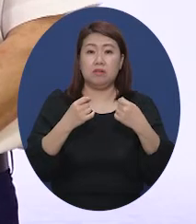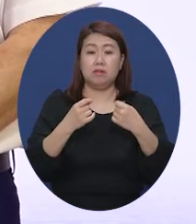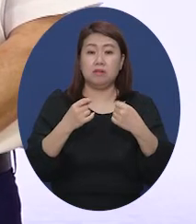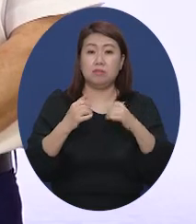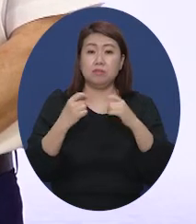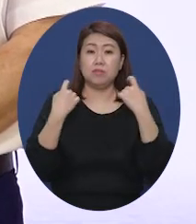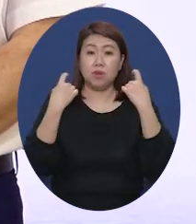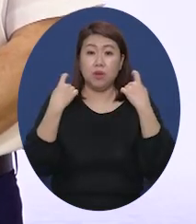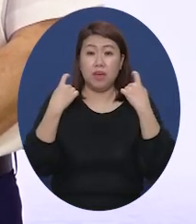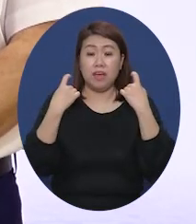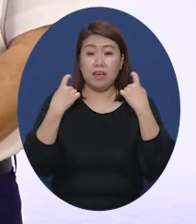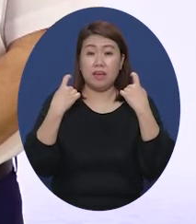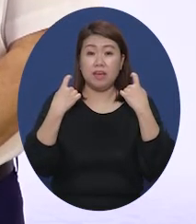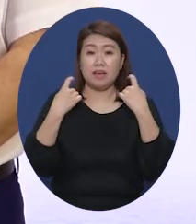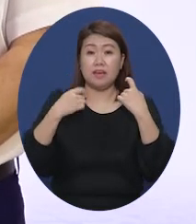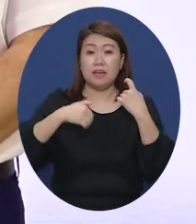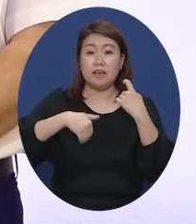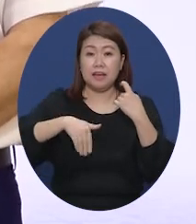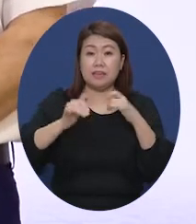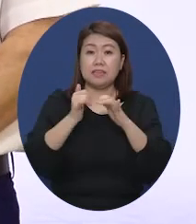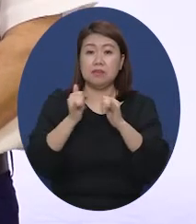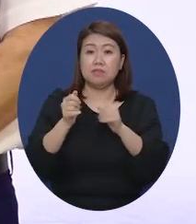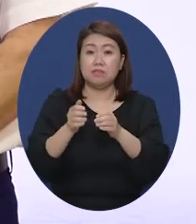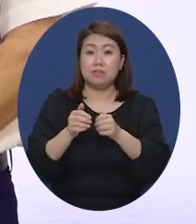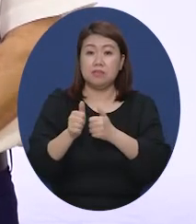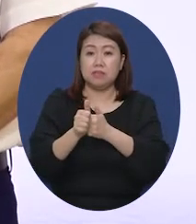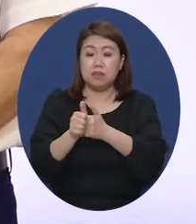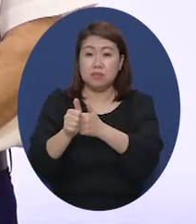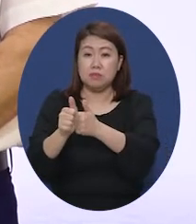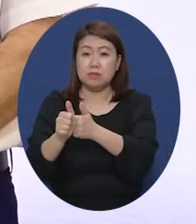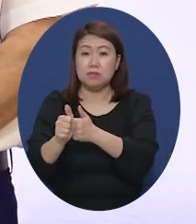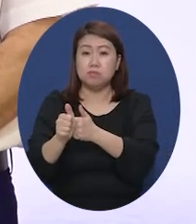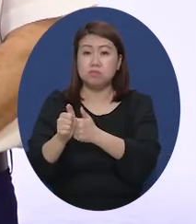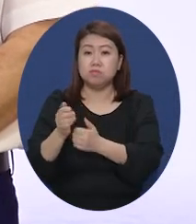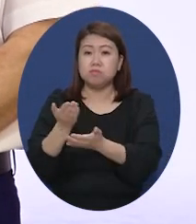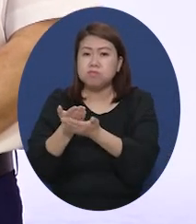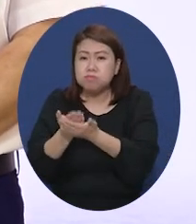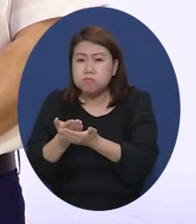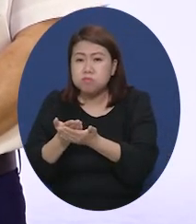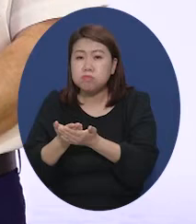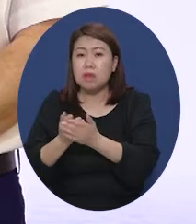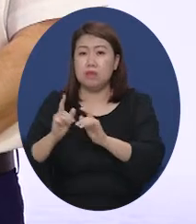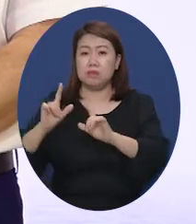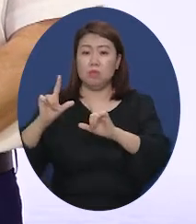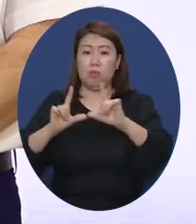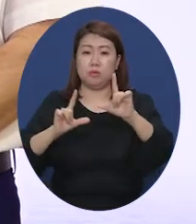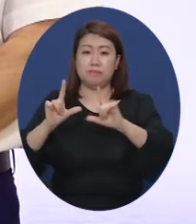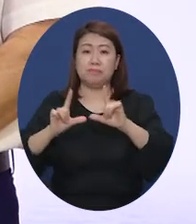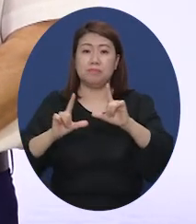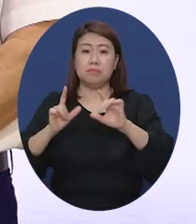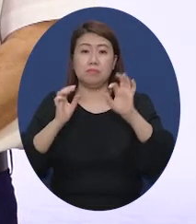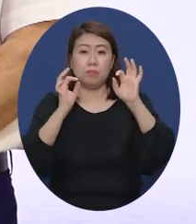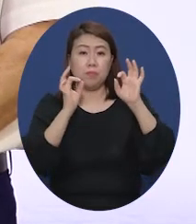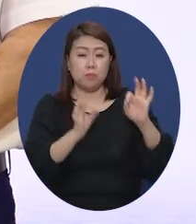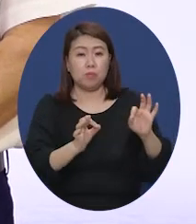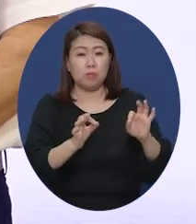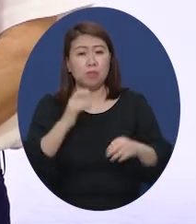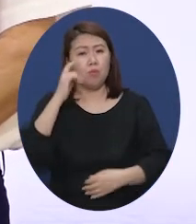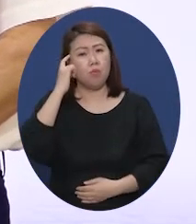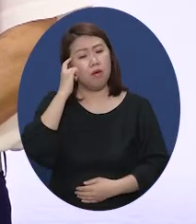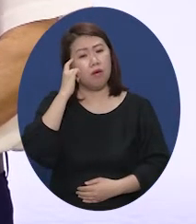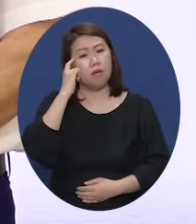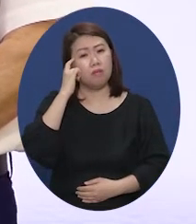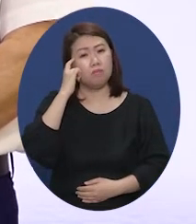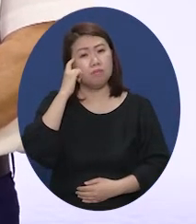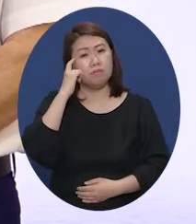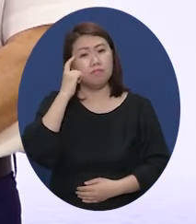따라다니면서 나쁘게 말하면 이제 그러니까 나쁘다보다도 다른 말로 하면 구걸하는 그런 생활을 왜 하게